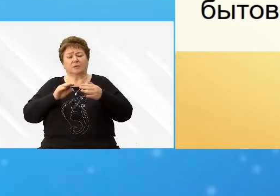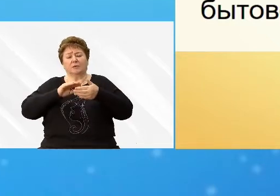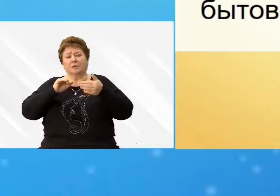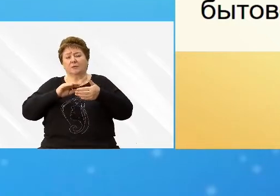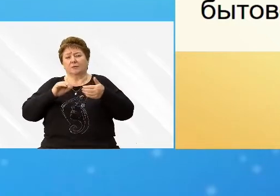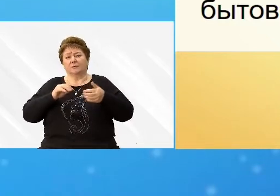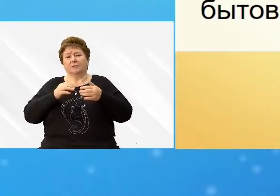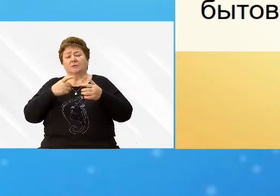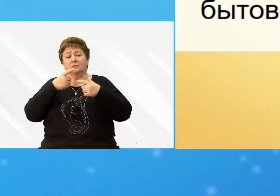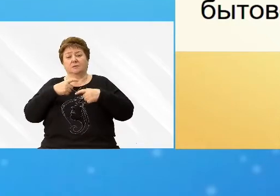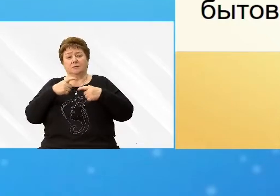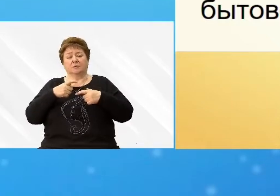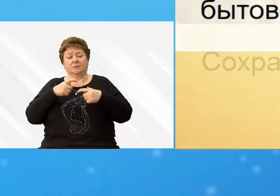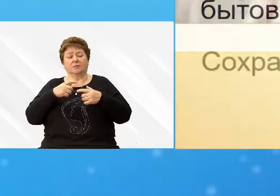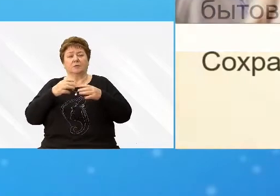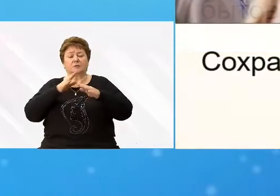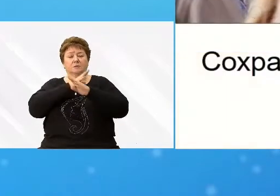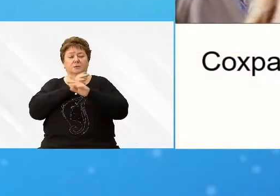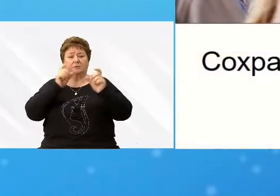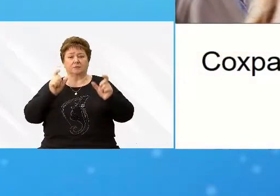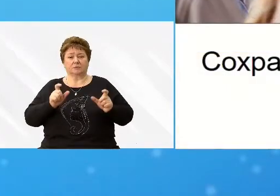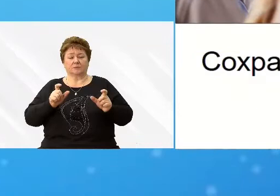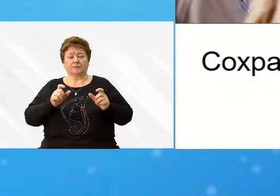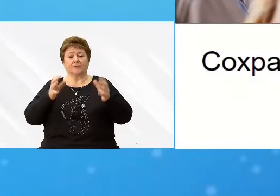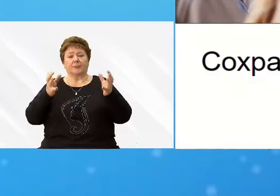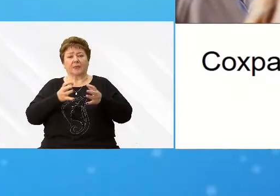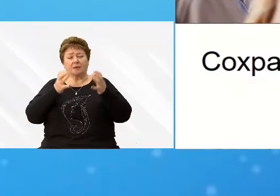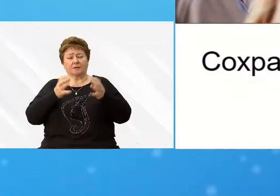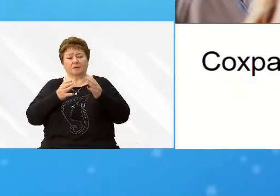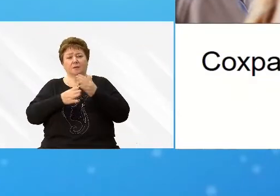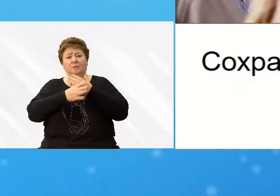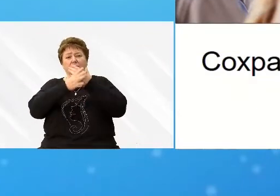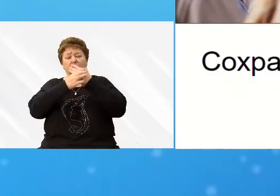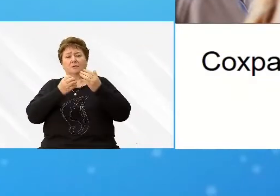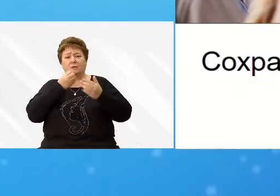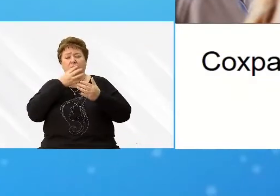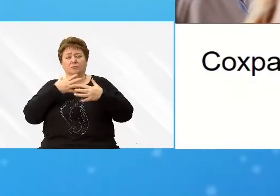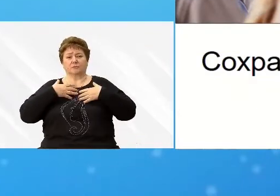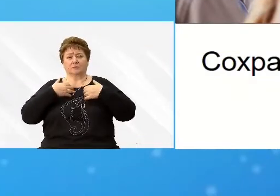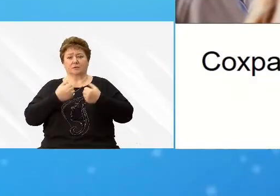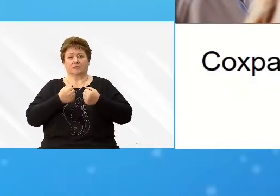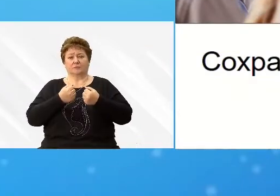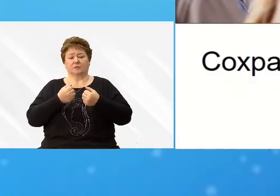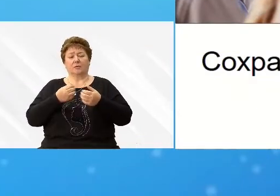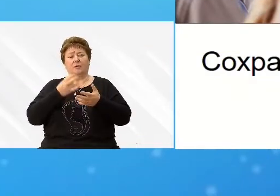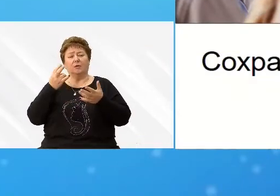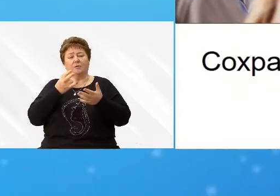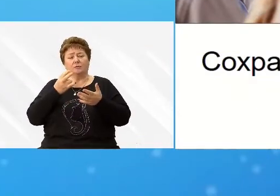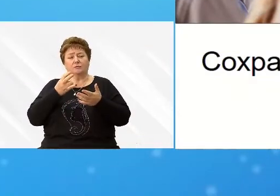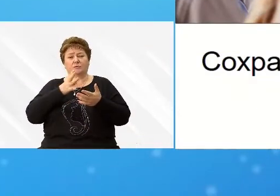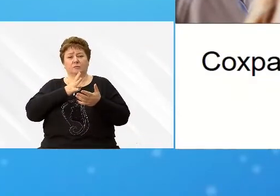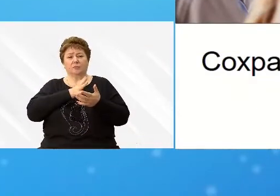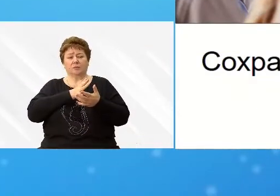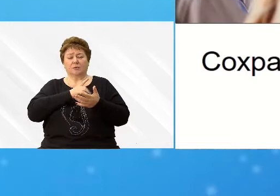за собой смерть людей сохранение и поддержания хорошего здоровья должно стать